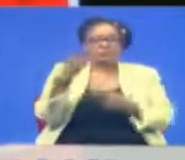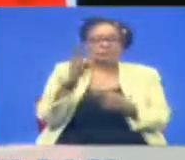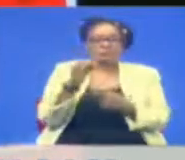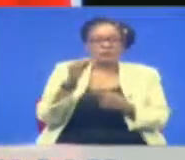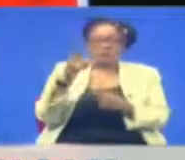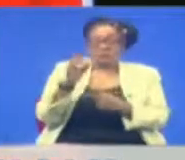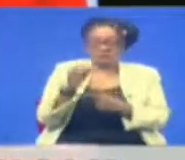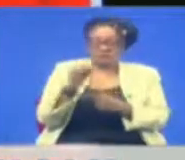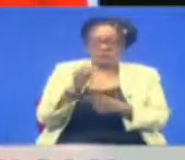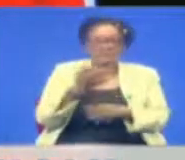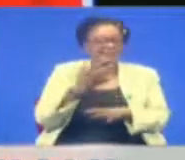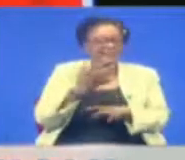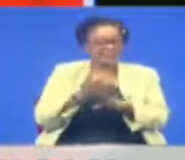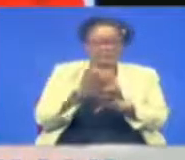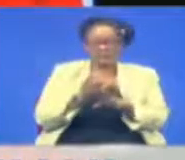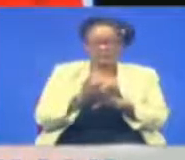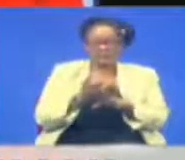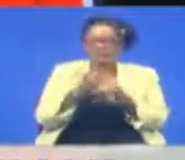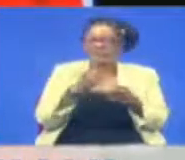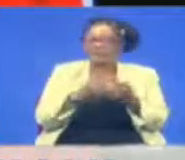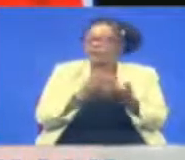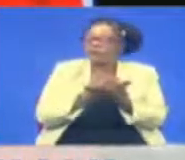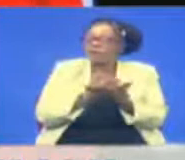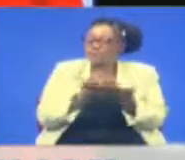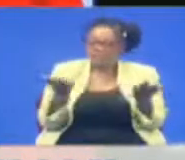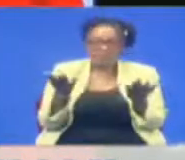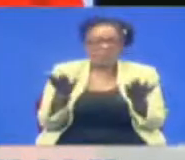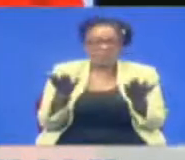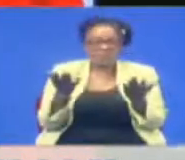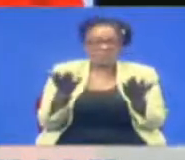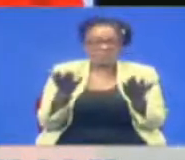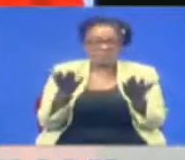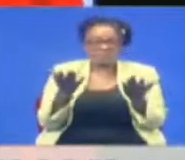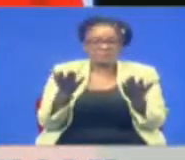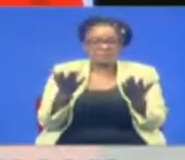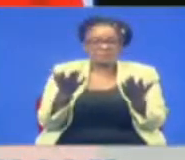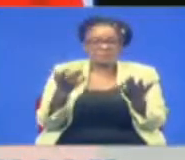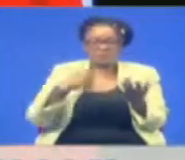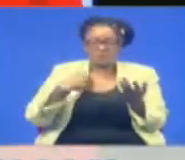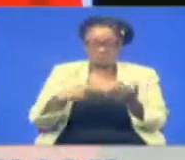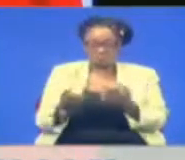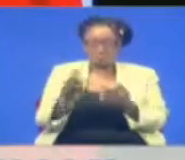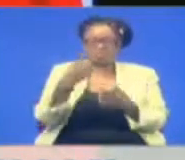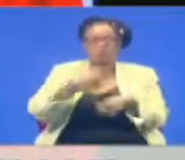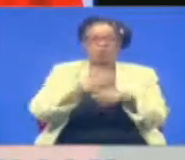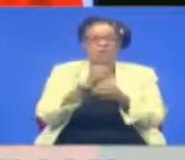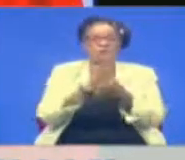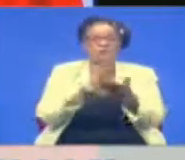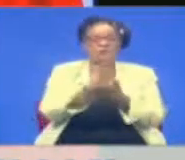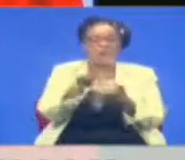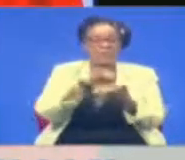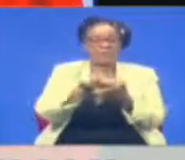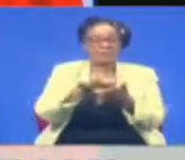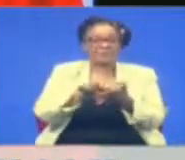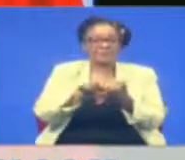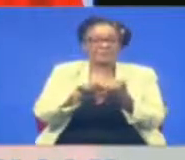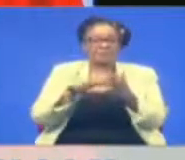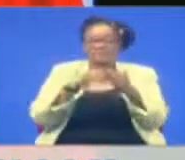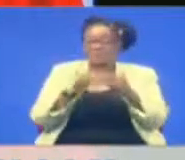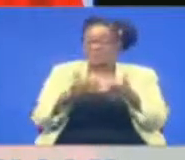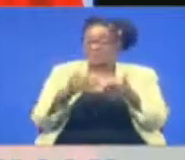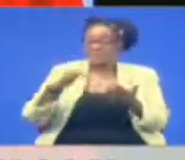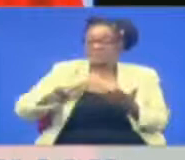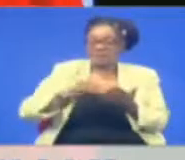a difficult year for everyone. We lost the gains we have made in ensuring that our pregnant mothers if